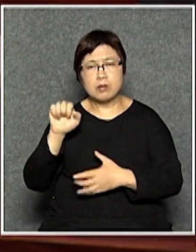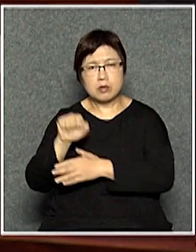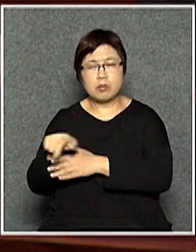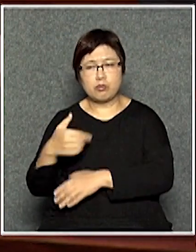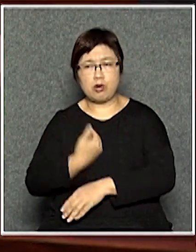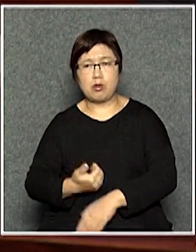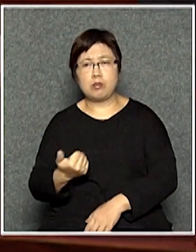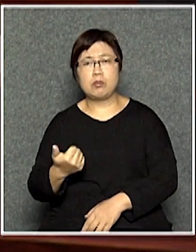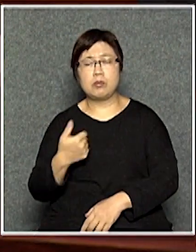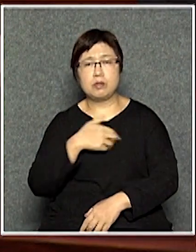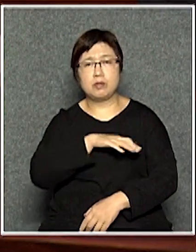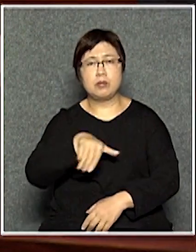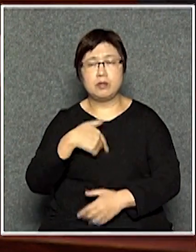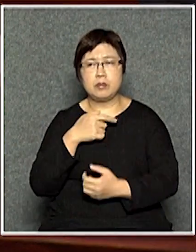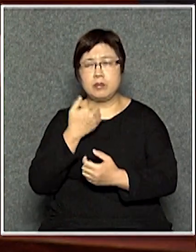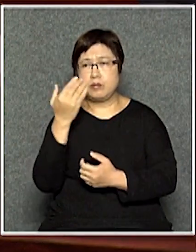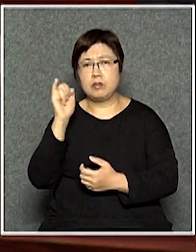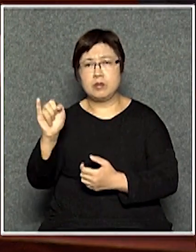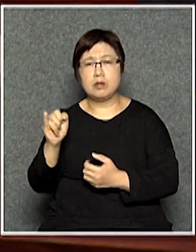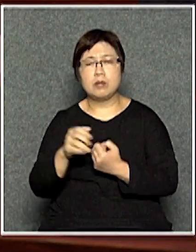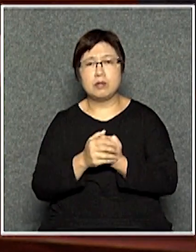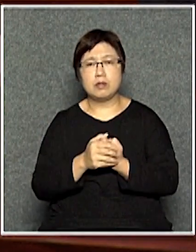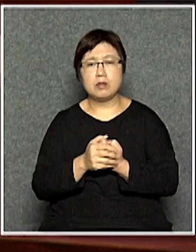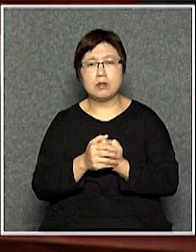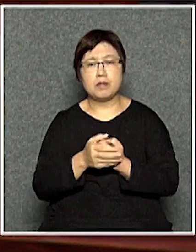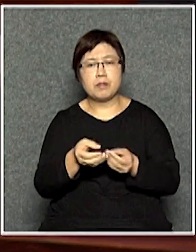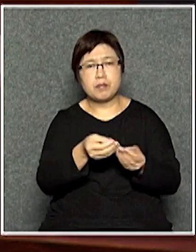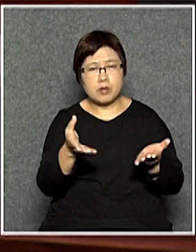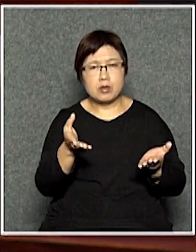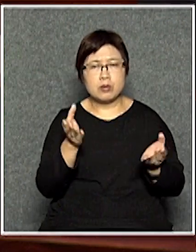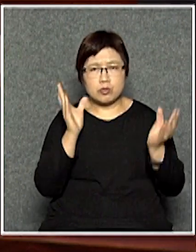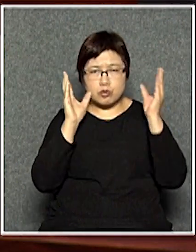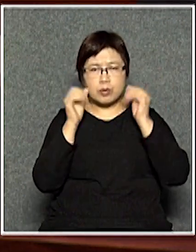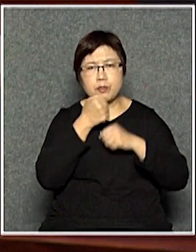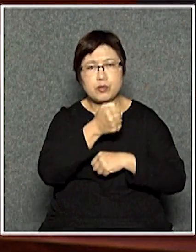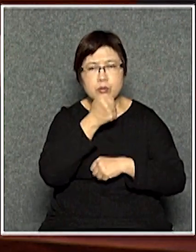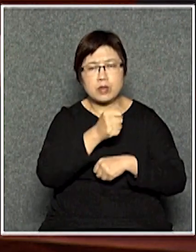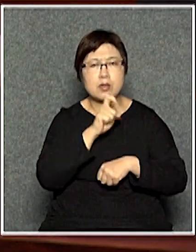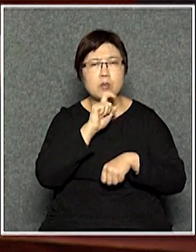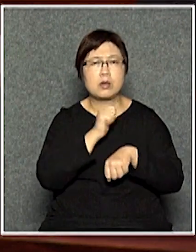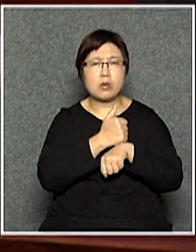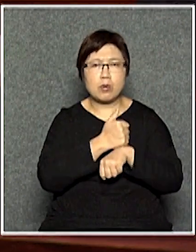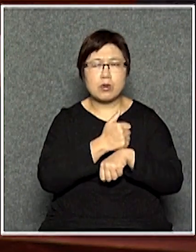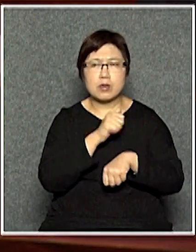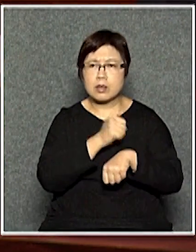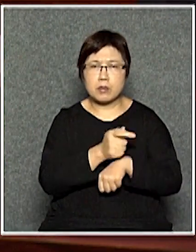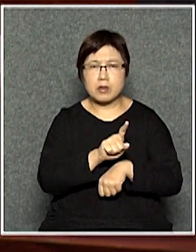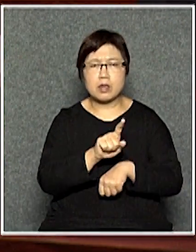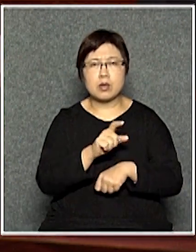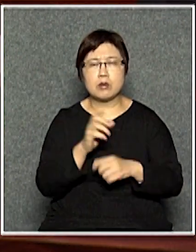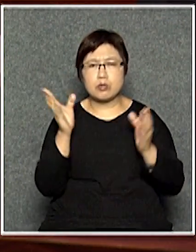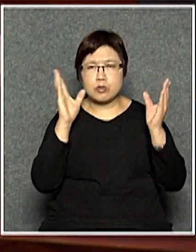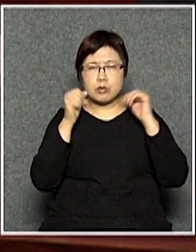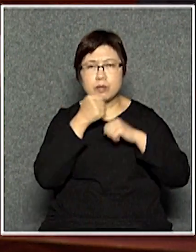話：，我哋彈劾咧，其實係俾傳媒一個機會，咩機會啊？傳媒審訊嘅機會